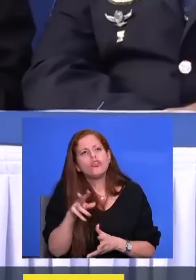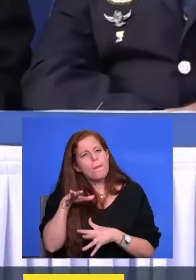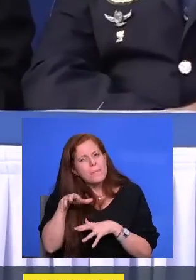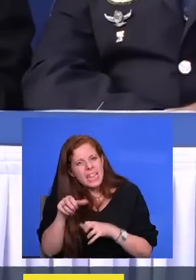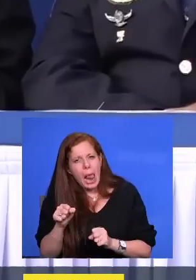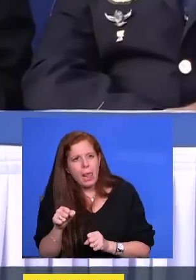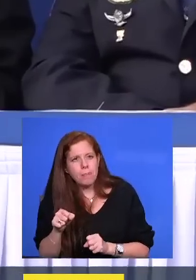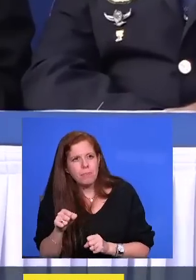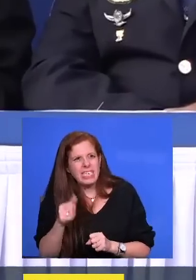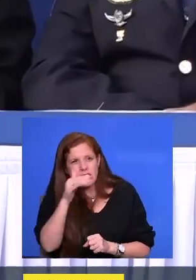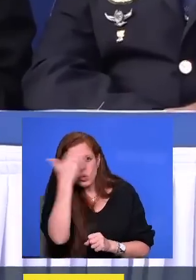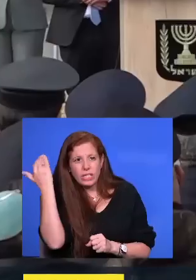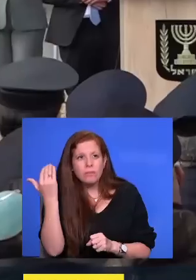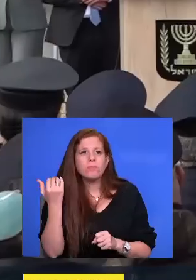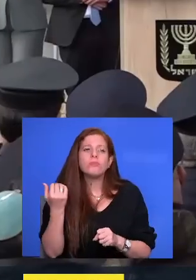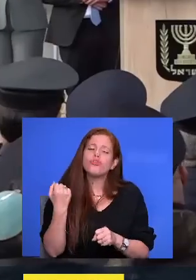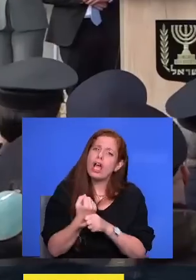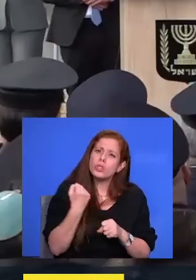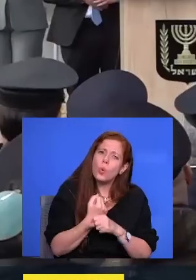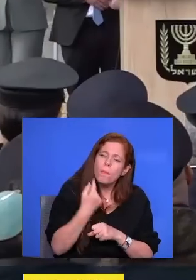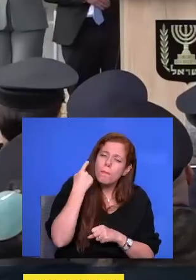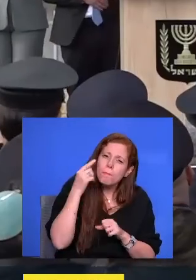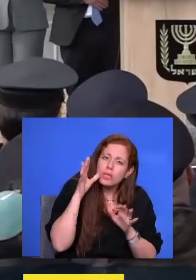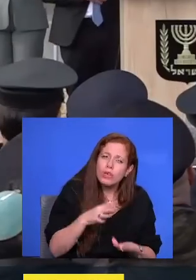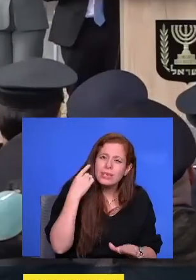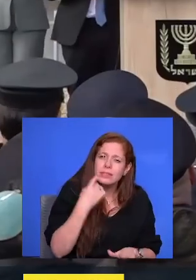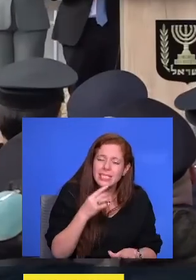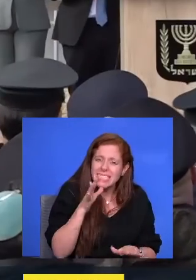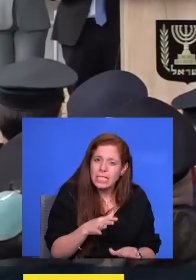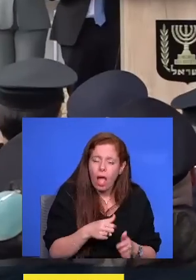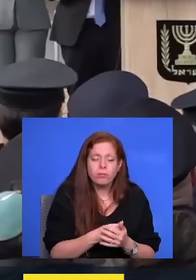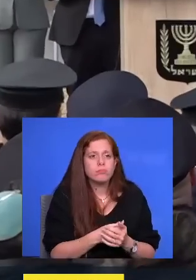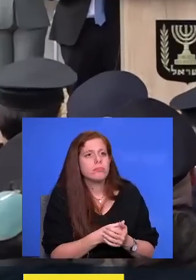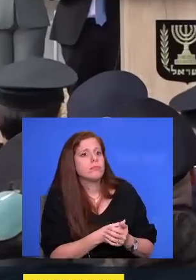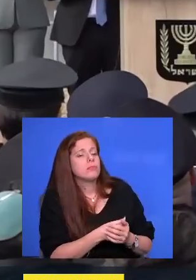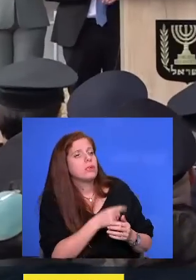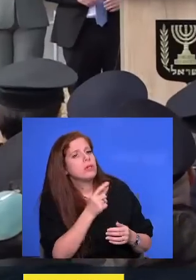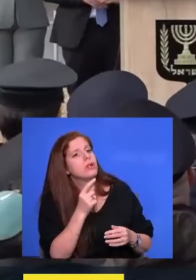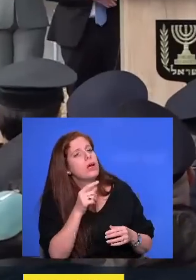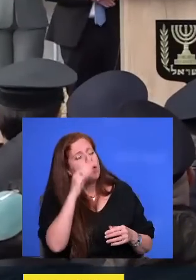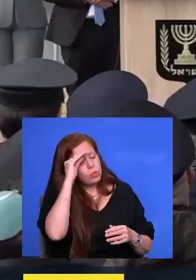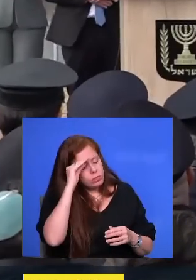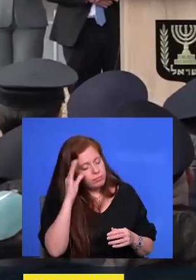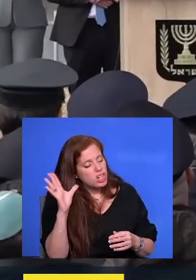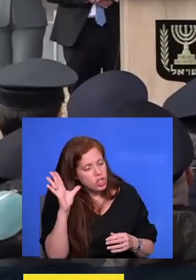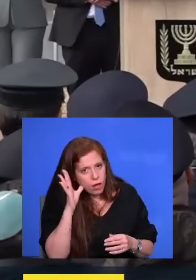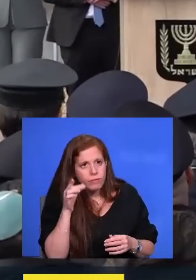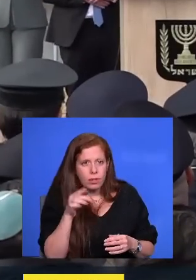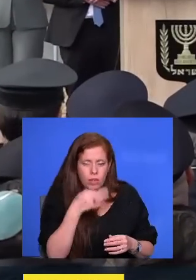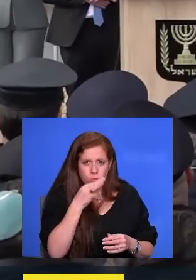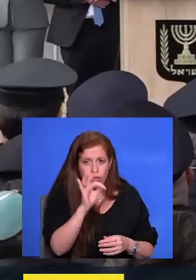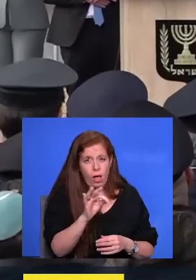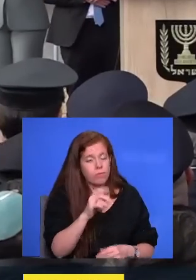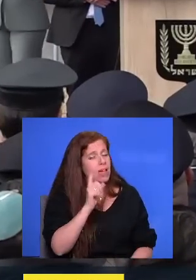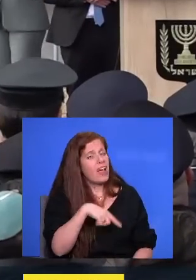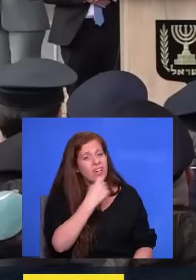פשעי שנאה כנגד פלסטינים. אדוני השר, שמעתי את הנאום שלך ברוב קשב. אני חייב להגיד לך בצער רב